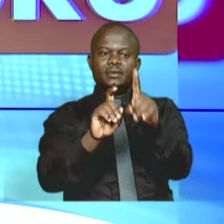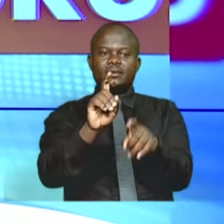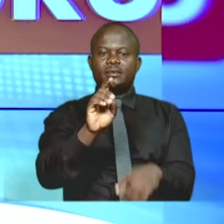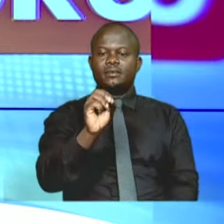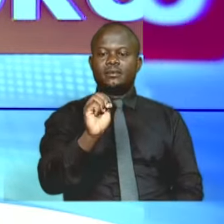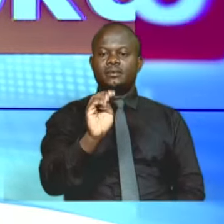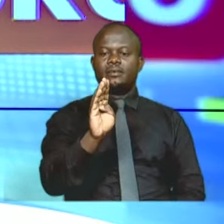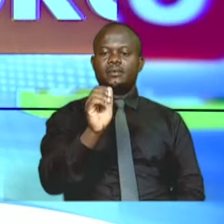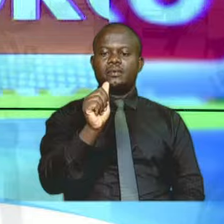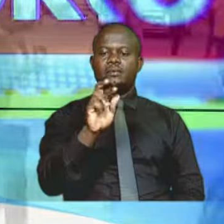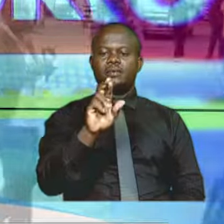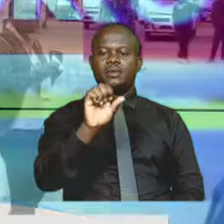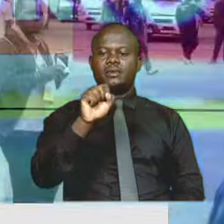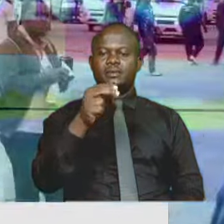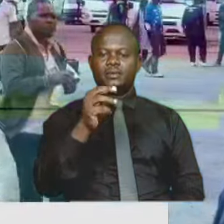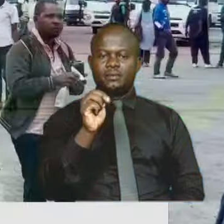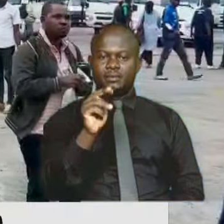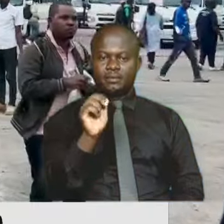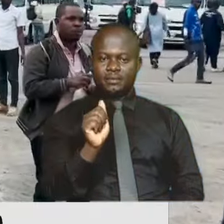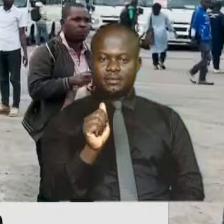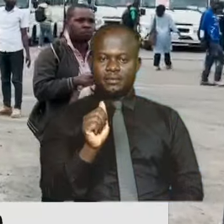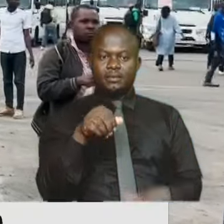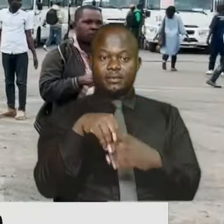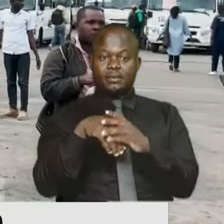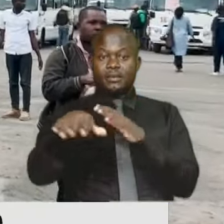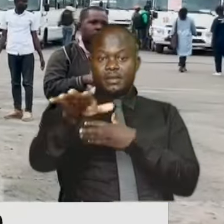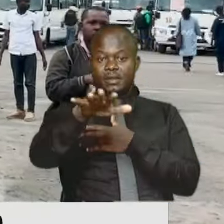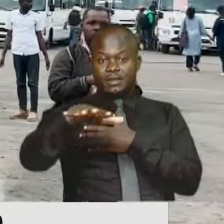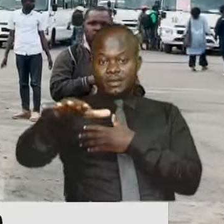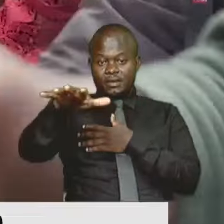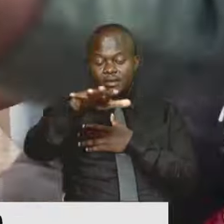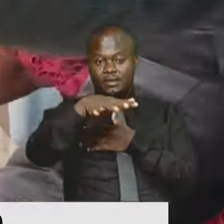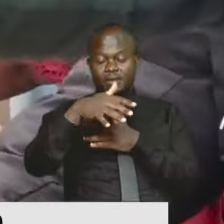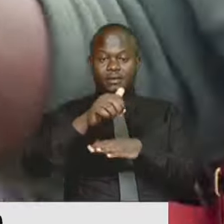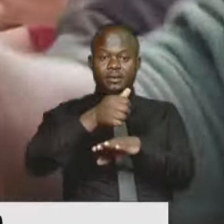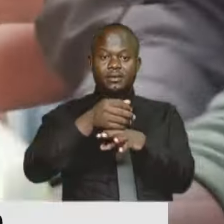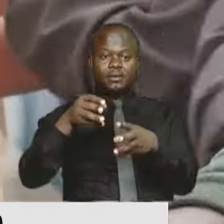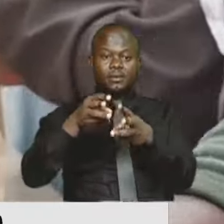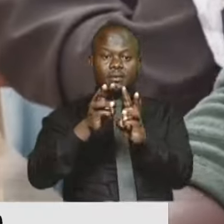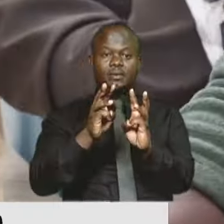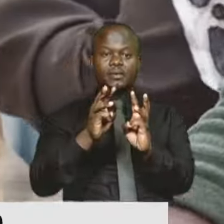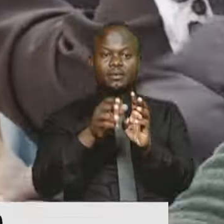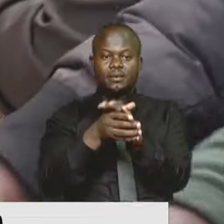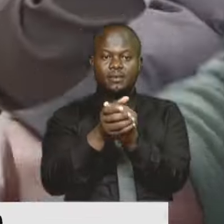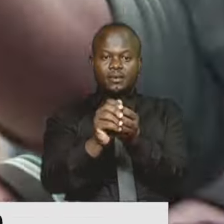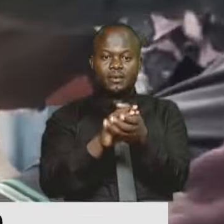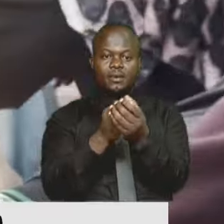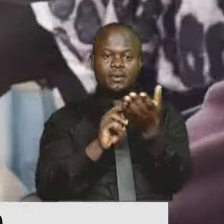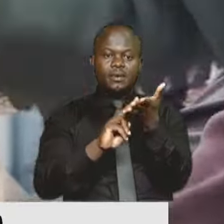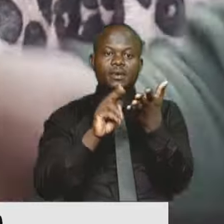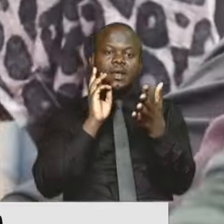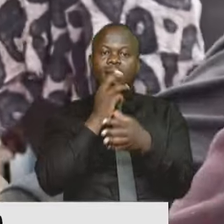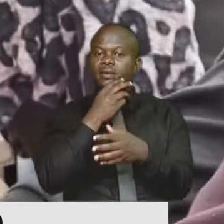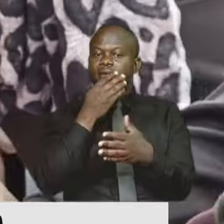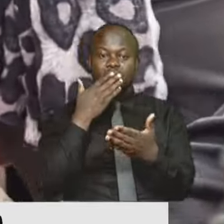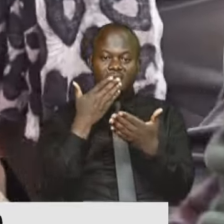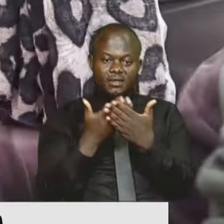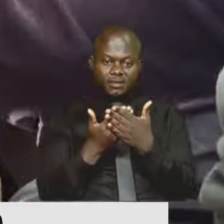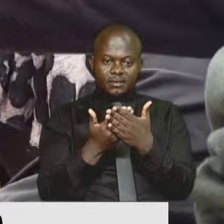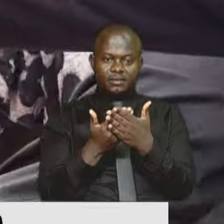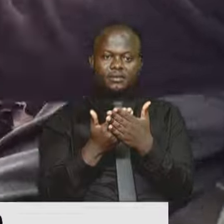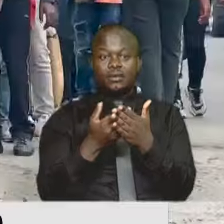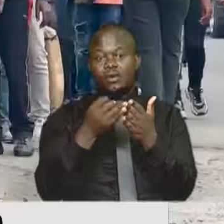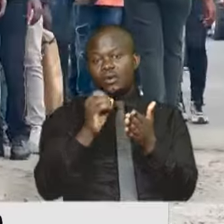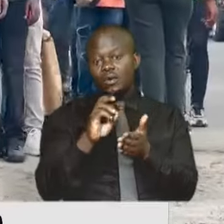Pio. Muri gare ya Musanze abaturage bashyiriweho uburyo bwo gukaraba bakoresheje amazi meza n'isabune cyangwa se umuti